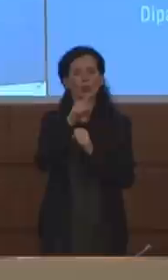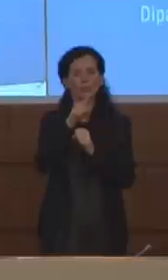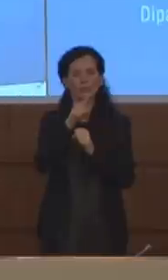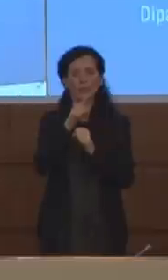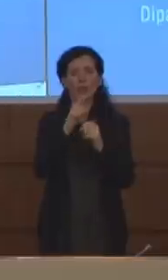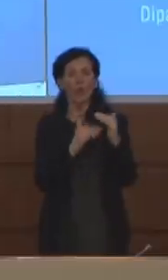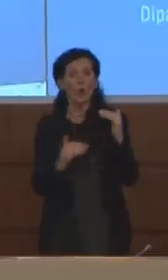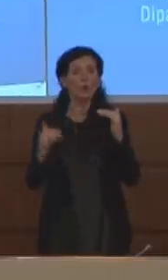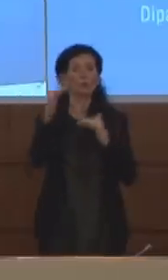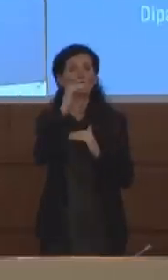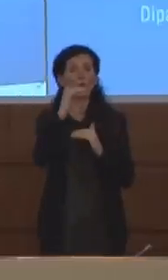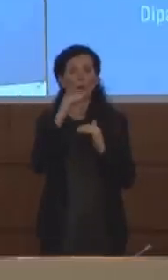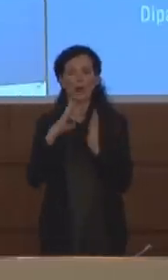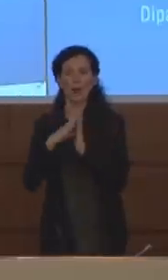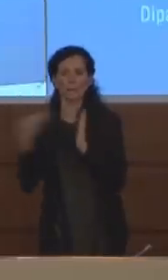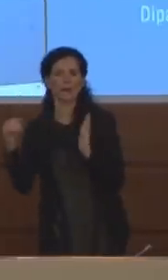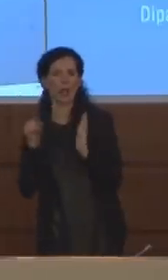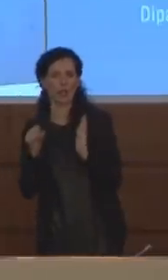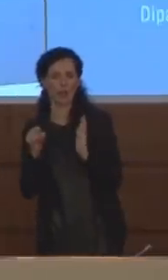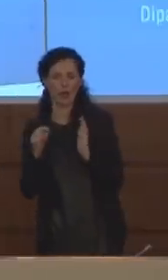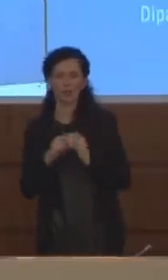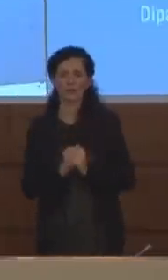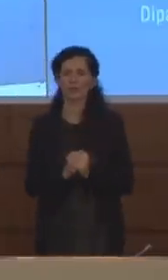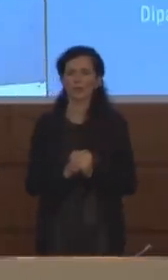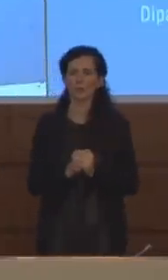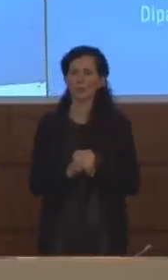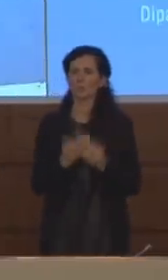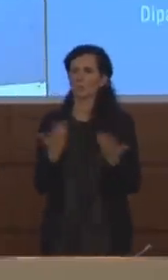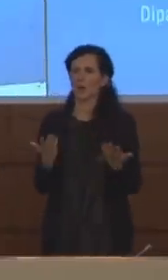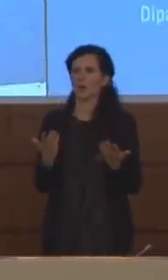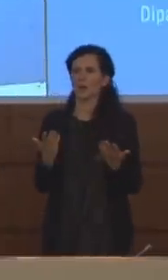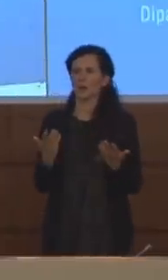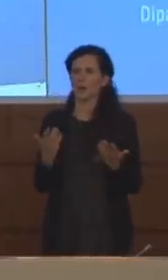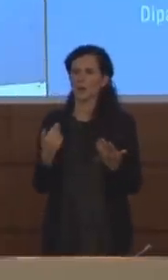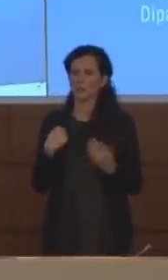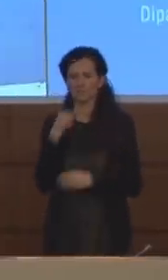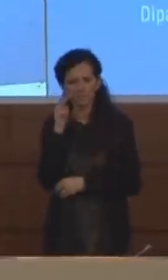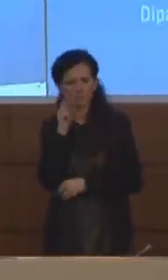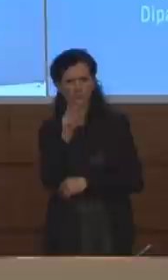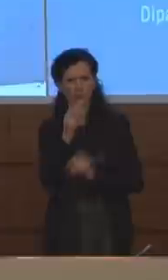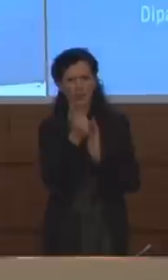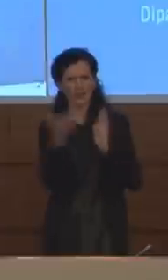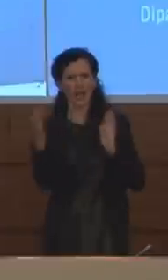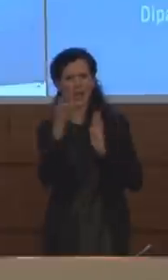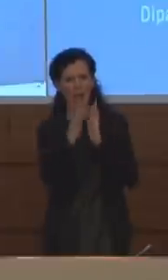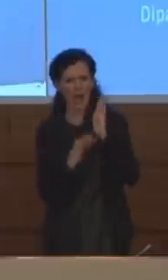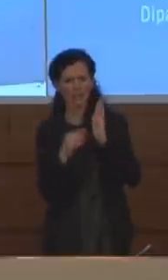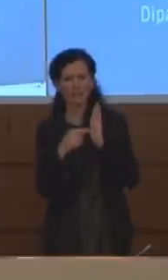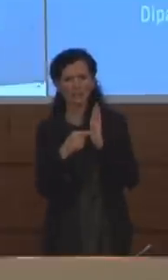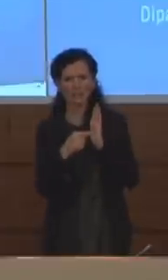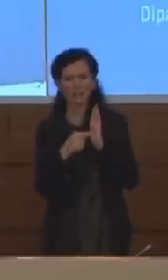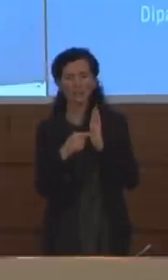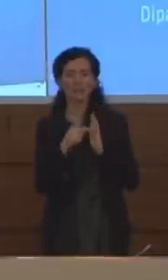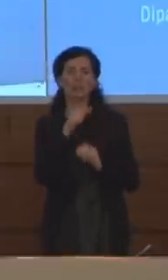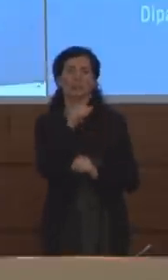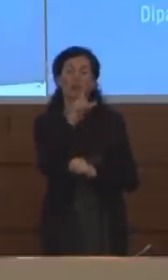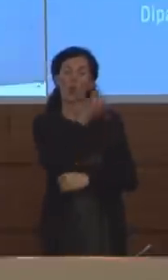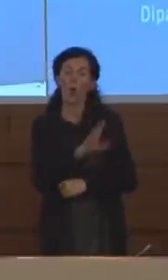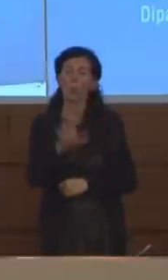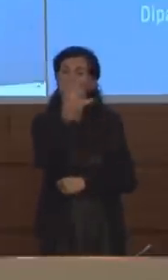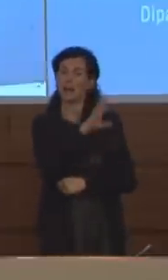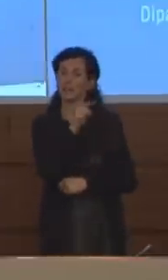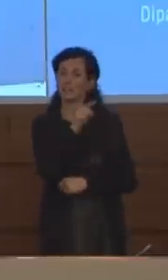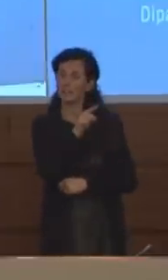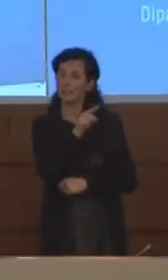romagna allora mi domando non a caso è però mi colpisce anche che proprio da qui da una di queste due regioni dalla lombardia arrivi